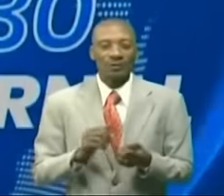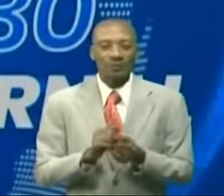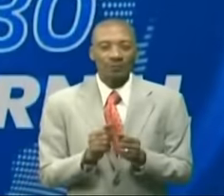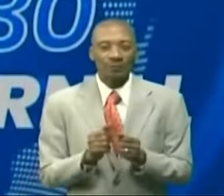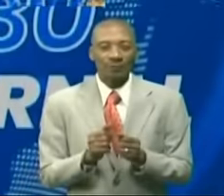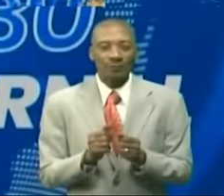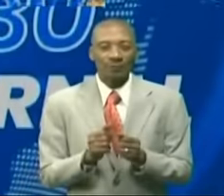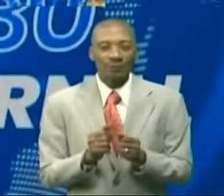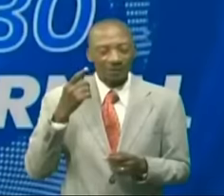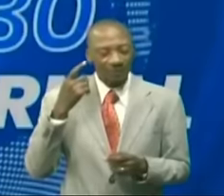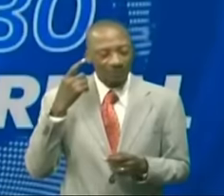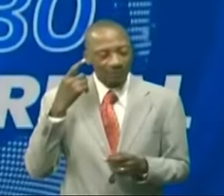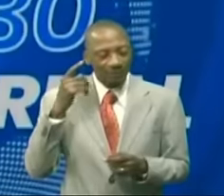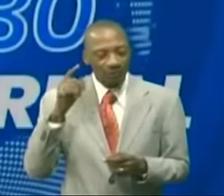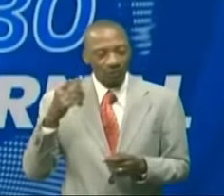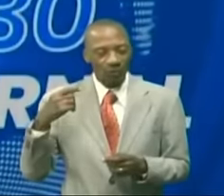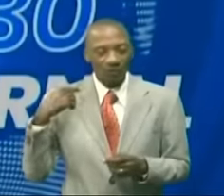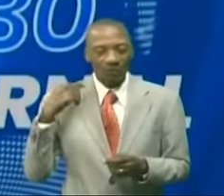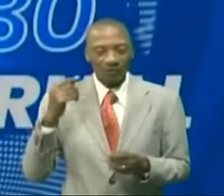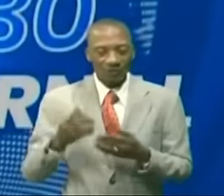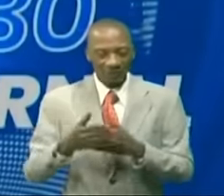des opérations